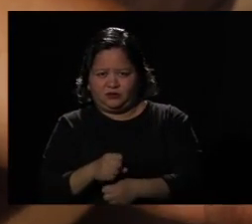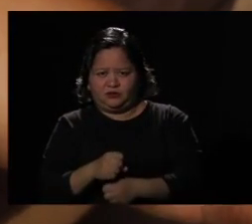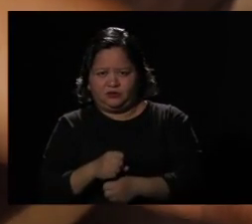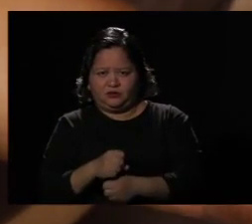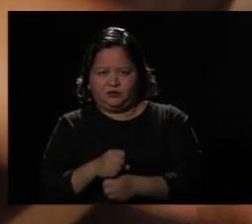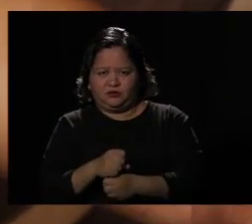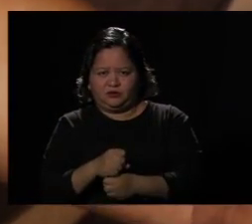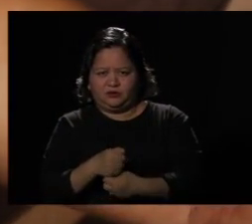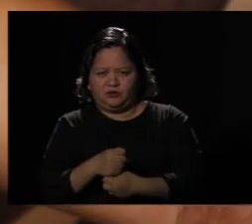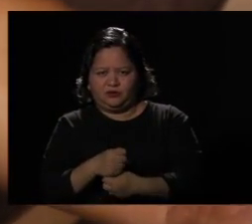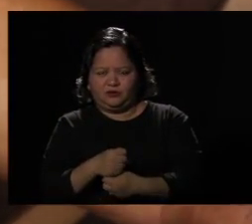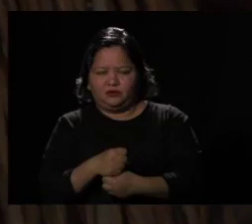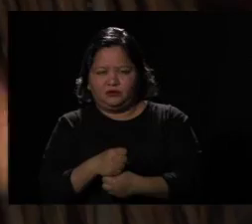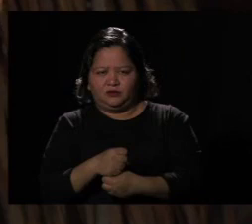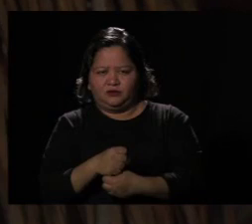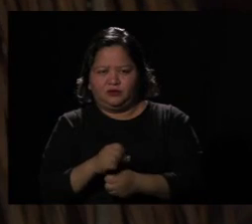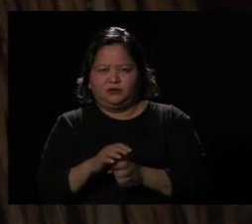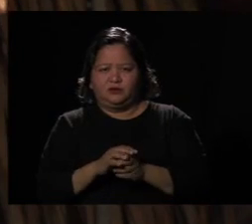sahkwan.